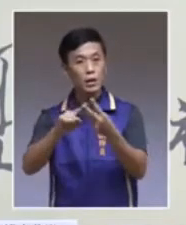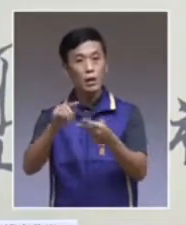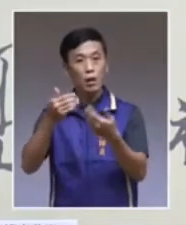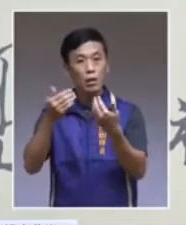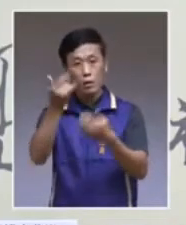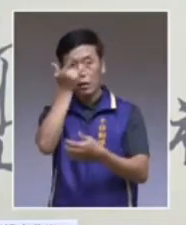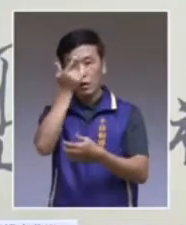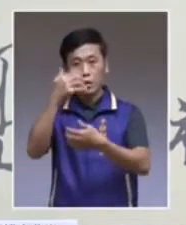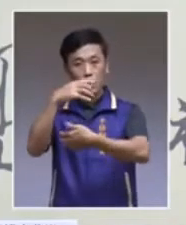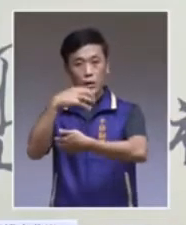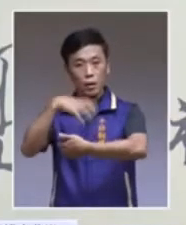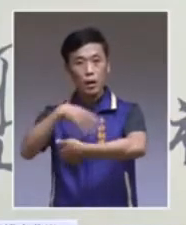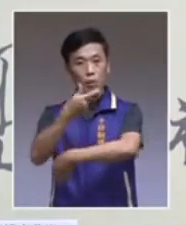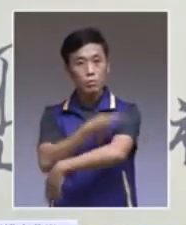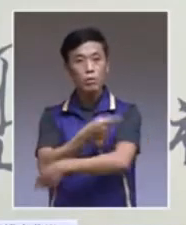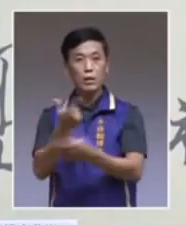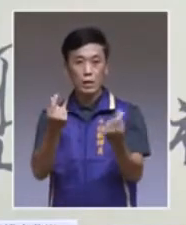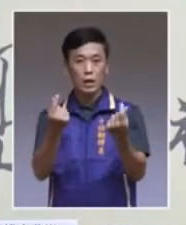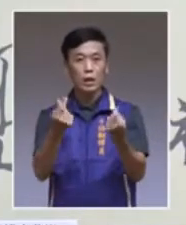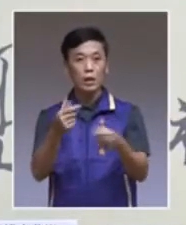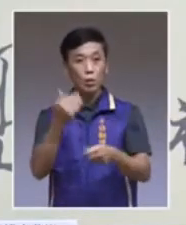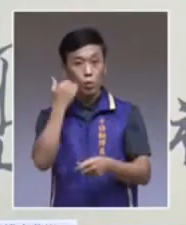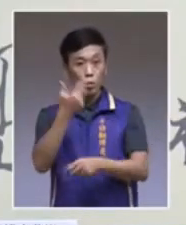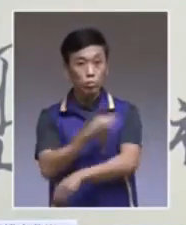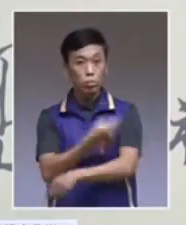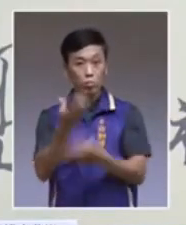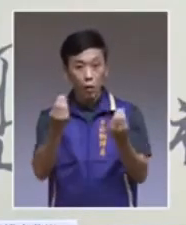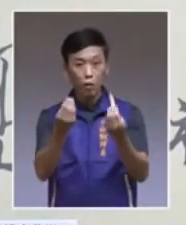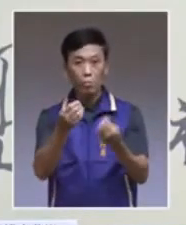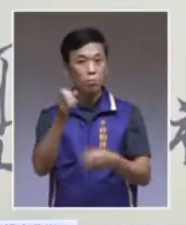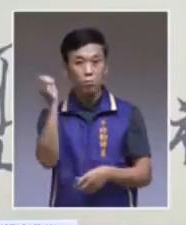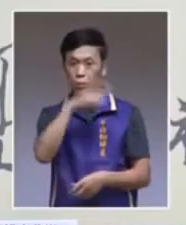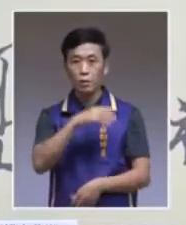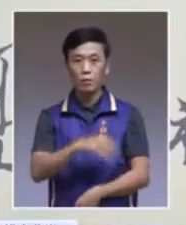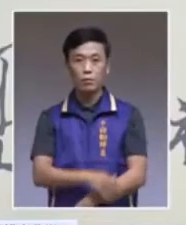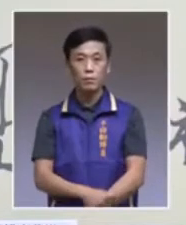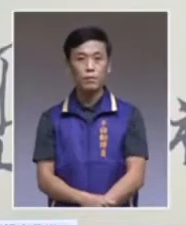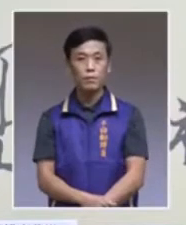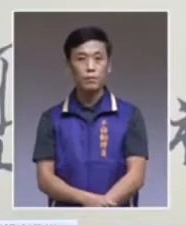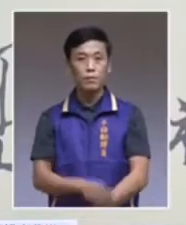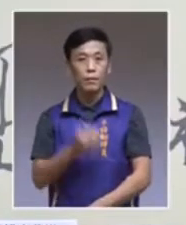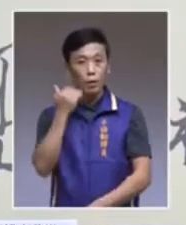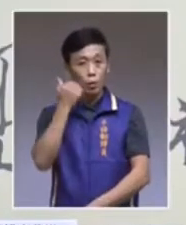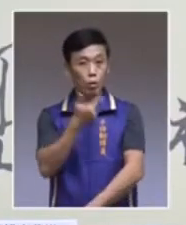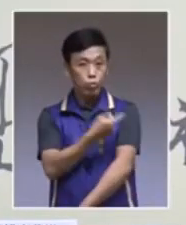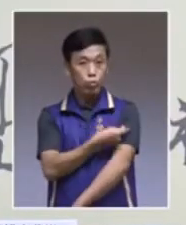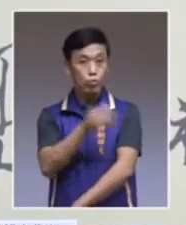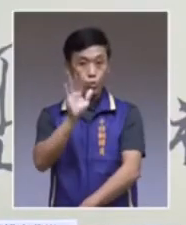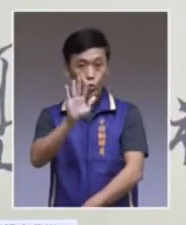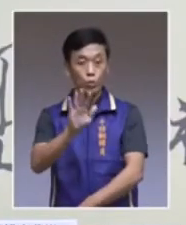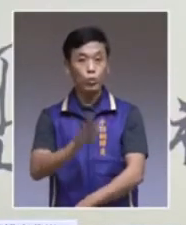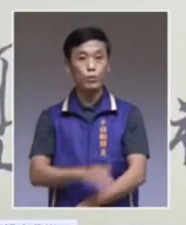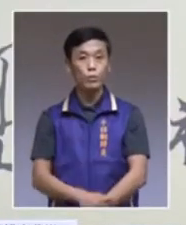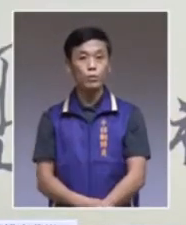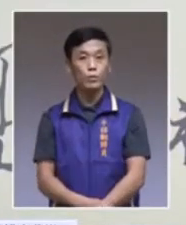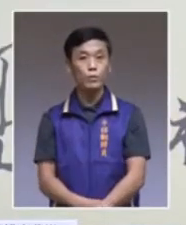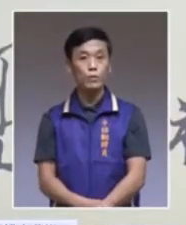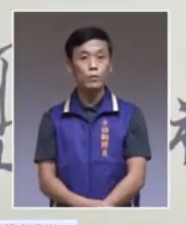啦，拢差不多啦。哦，你都无做就是上惨的。哦，啊，你有做的，就等于讲，